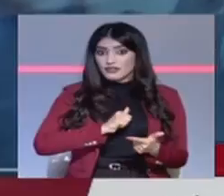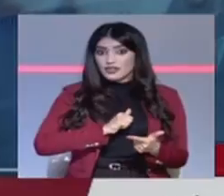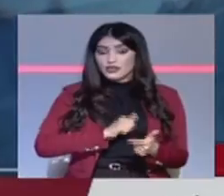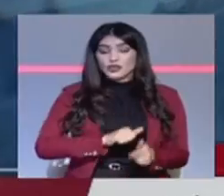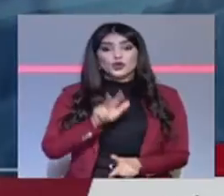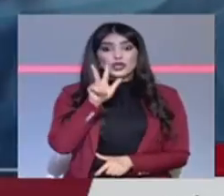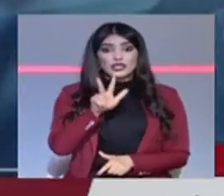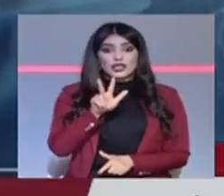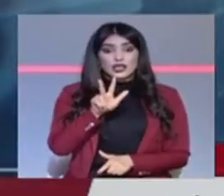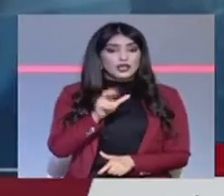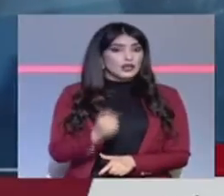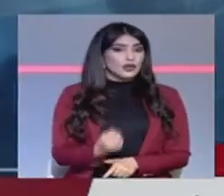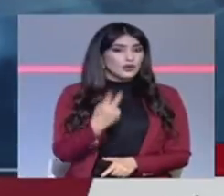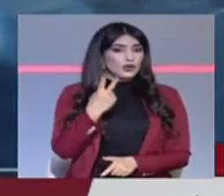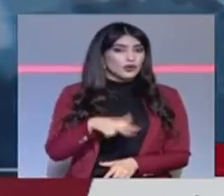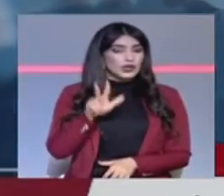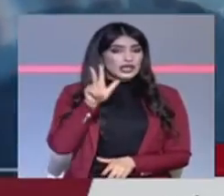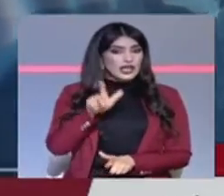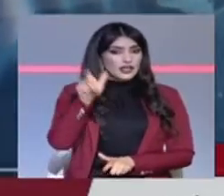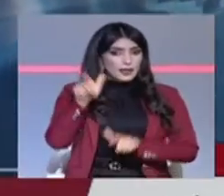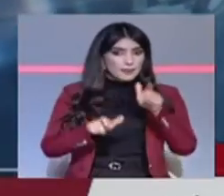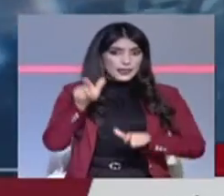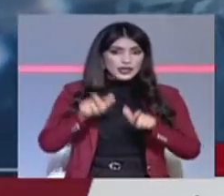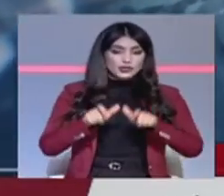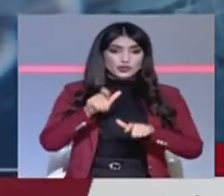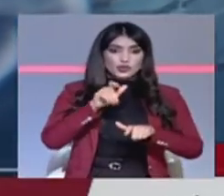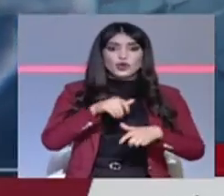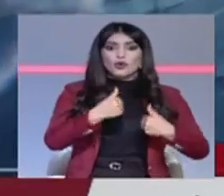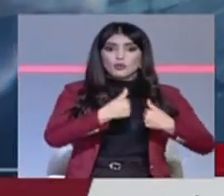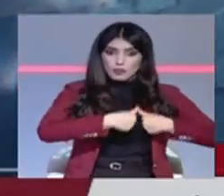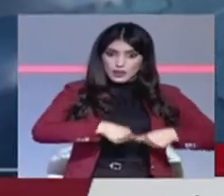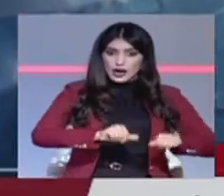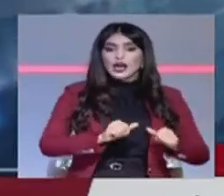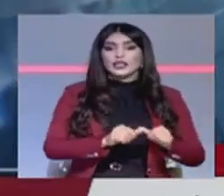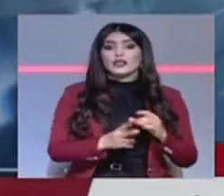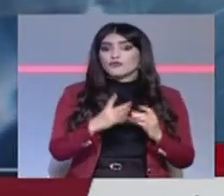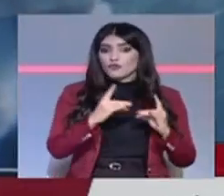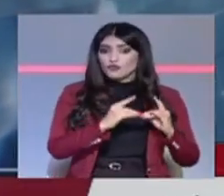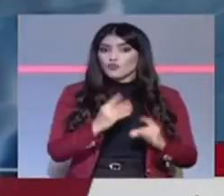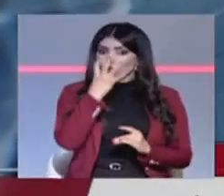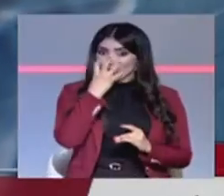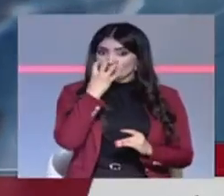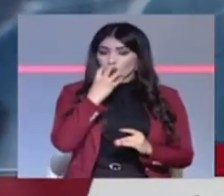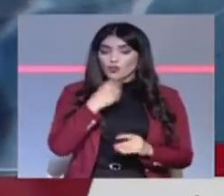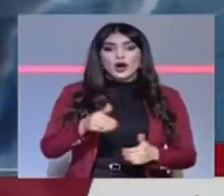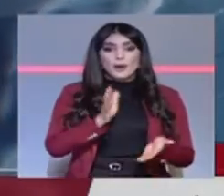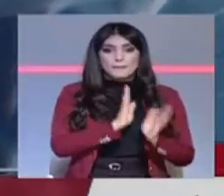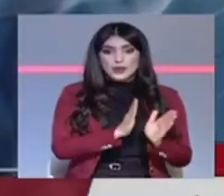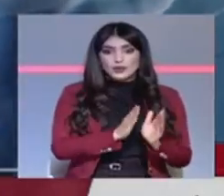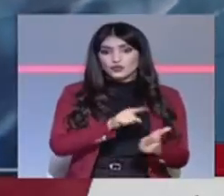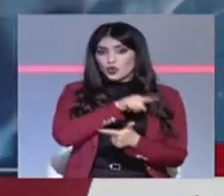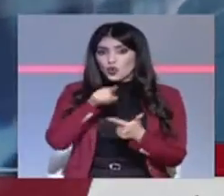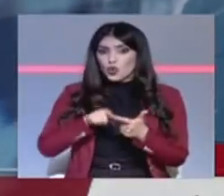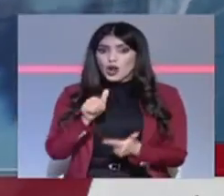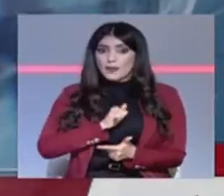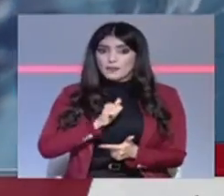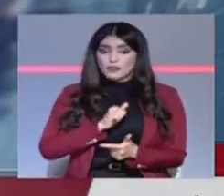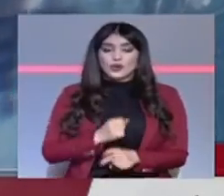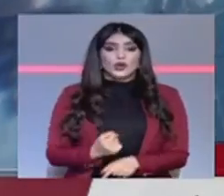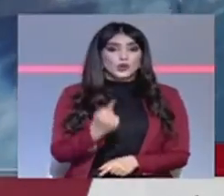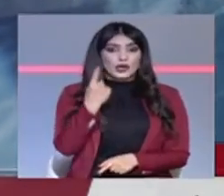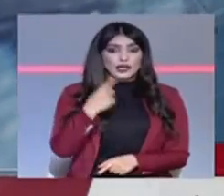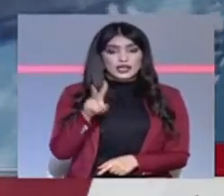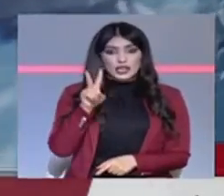ثلاثمائه وثلاثه مرضى يقيمون حاليا باقسام العنايه المركزه في القطاعين العمومي والخاص ومائه